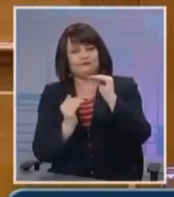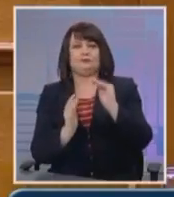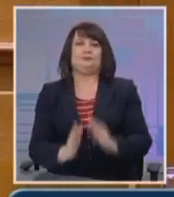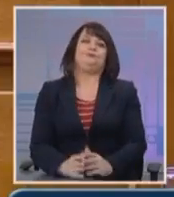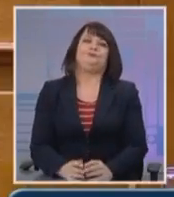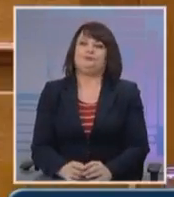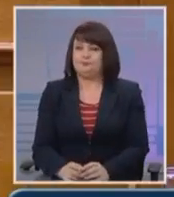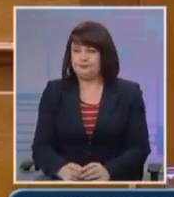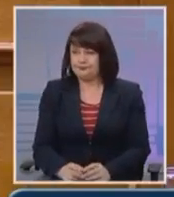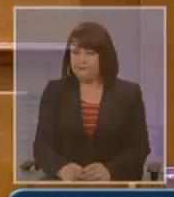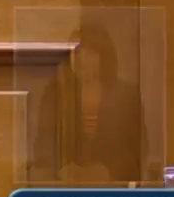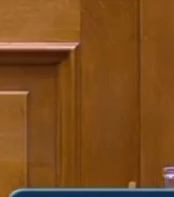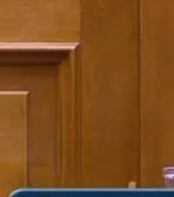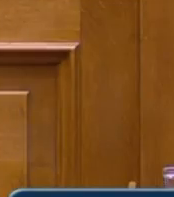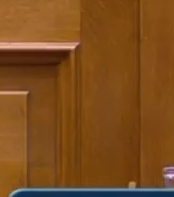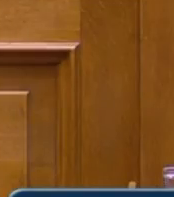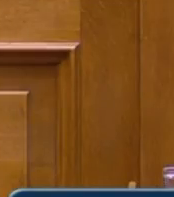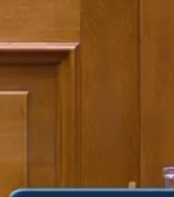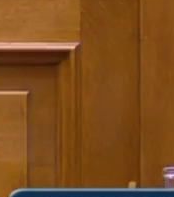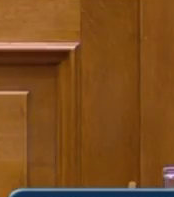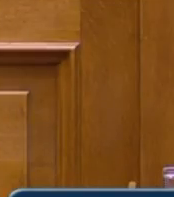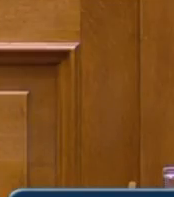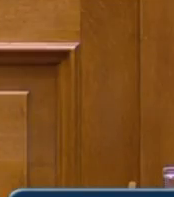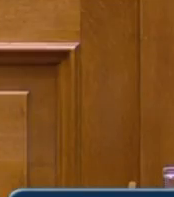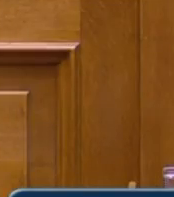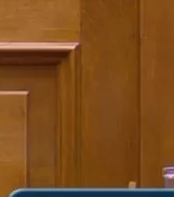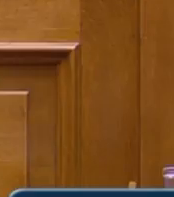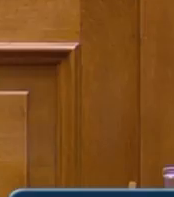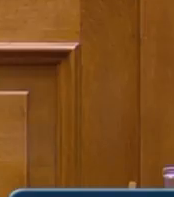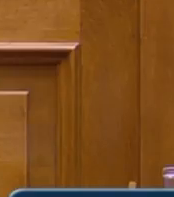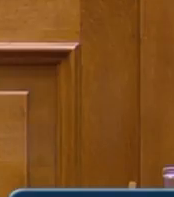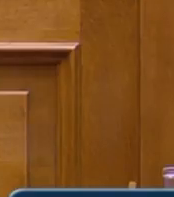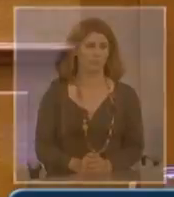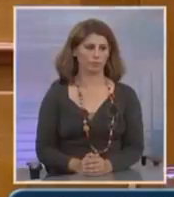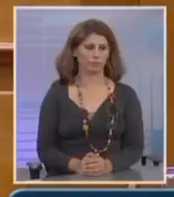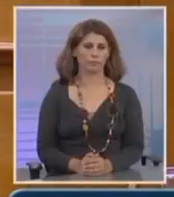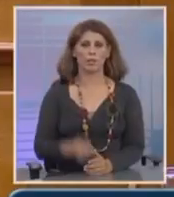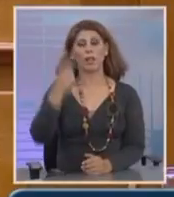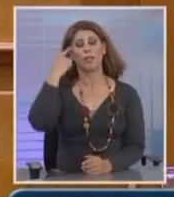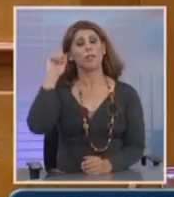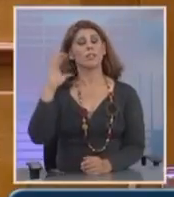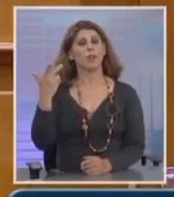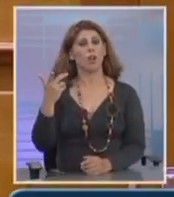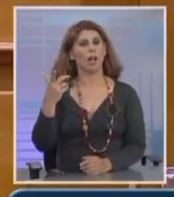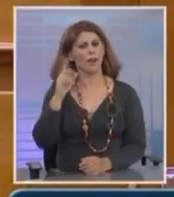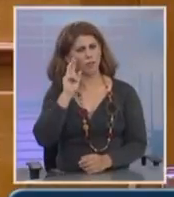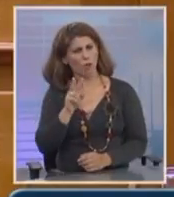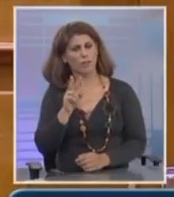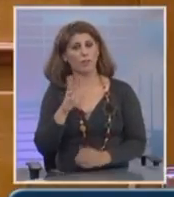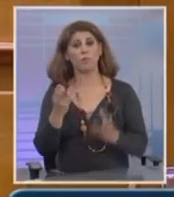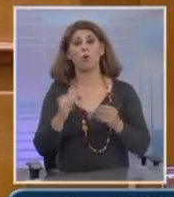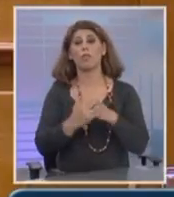Ησυχία, παρακαλώ. Έχει ξεκινήσει, δεν ξέρω αν έχει υποπέσει στην προσοχή σας, κύριε Τσίπρα, μια πολύ ενδιαφέρουσα